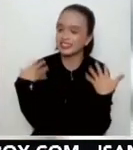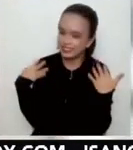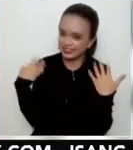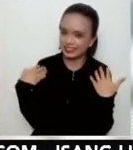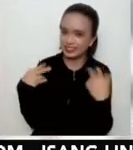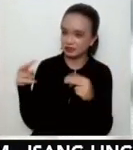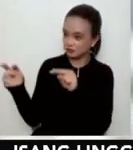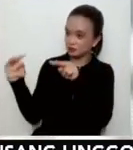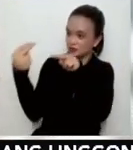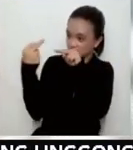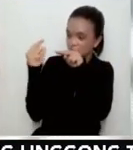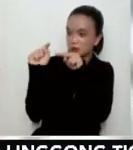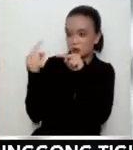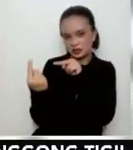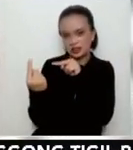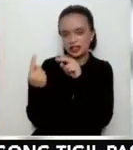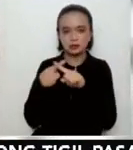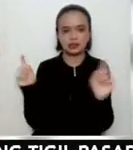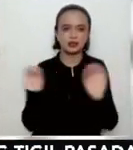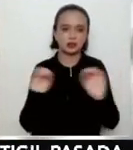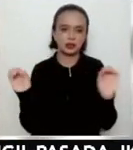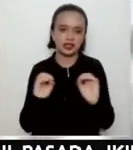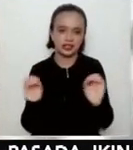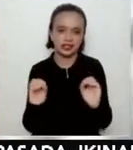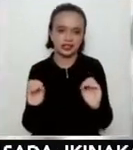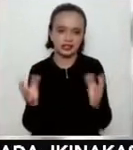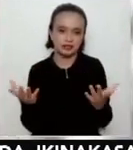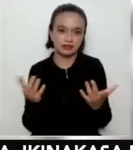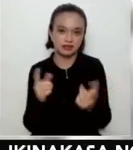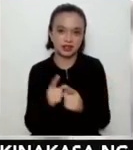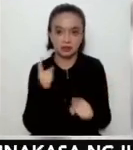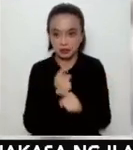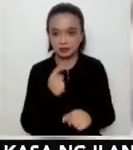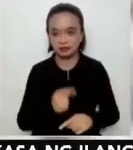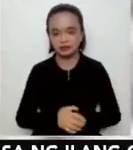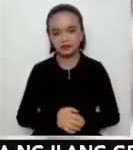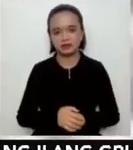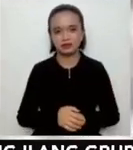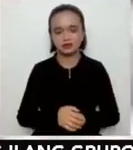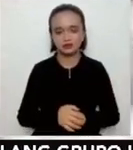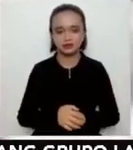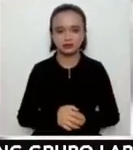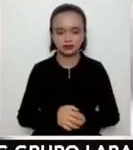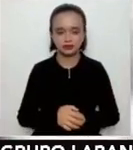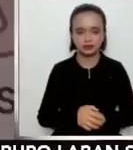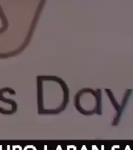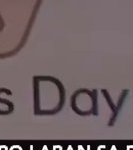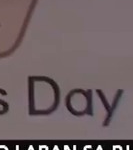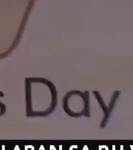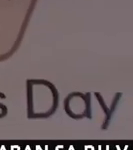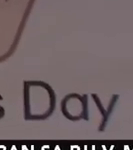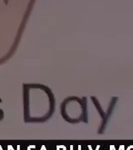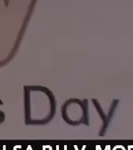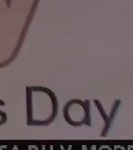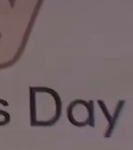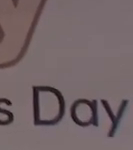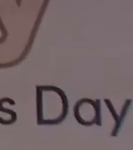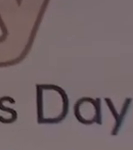kami, ganyan. Pero wala nang babu, di ba? Mm. Aubrey Carampel, updated sa showbiz happenings.